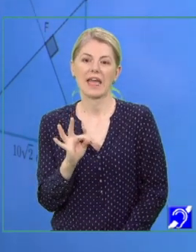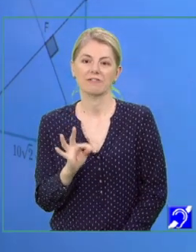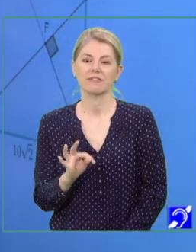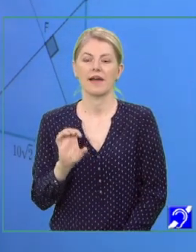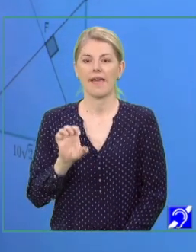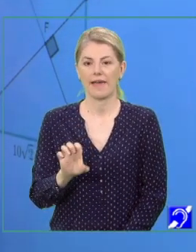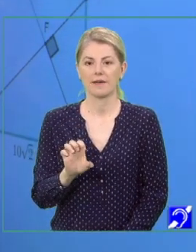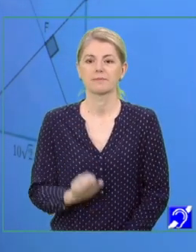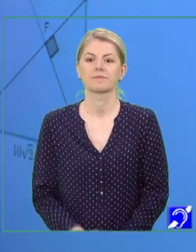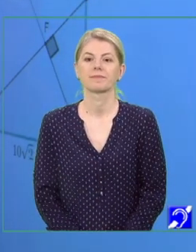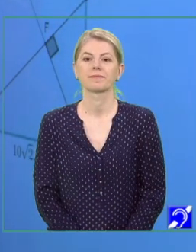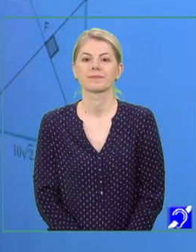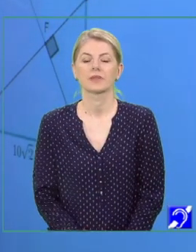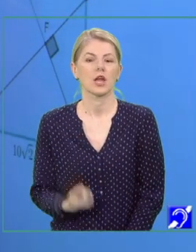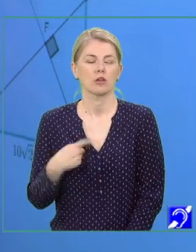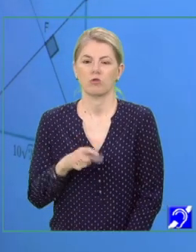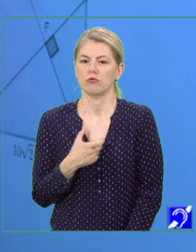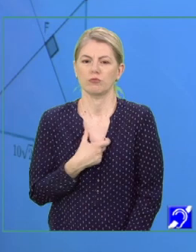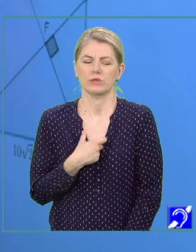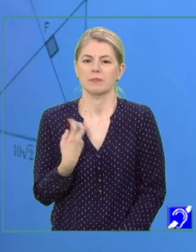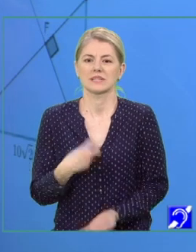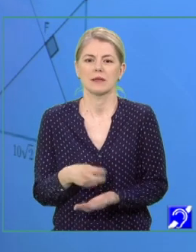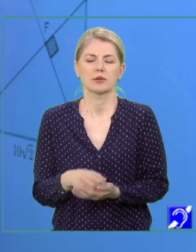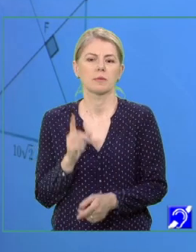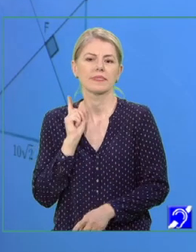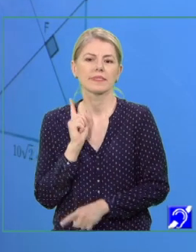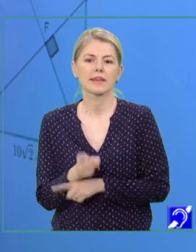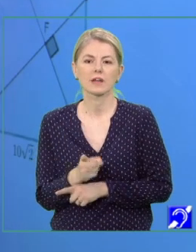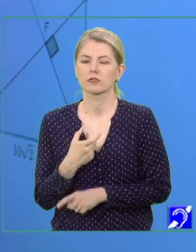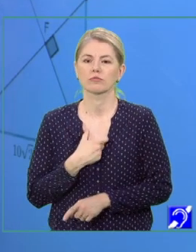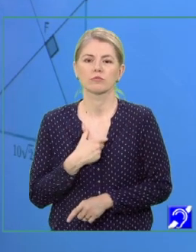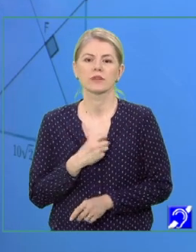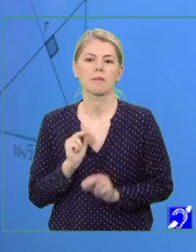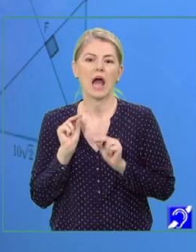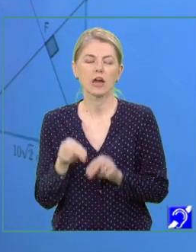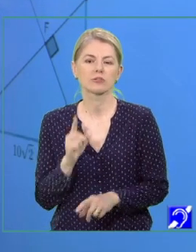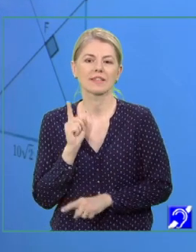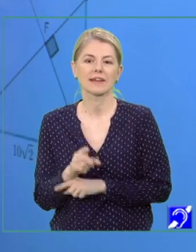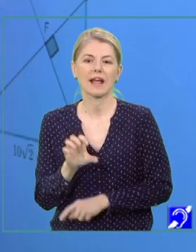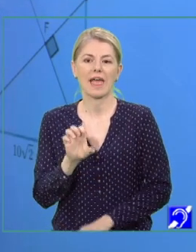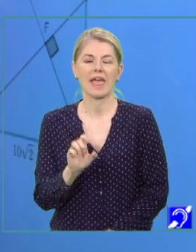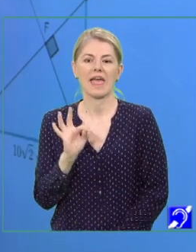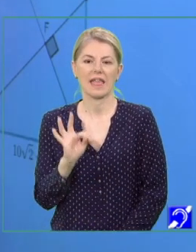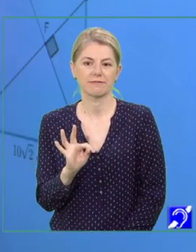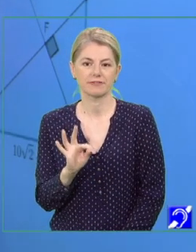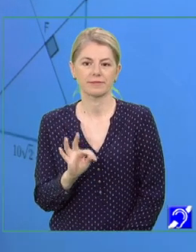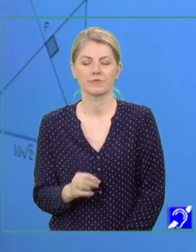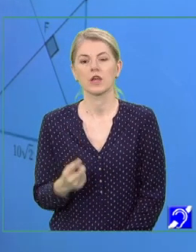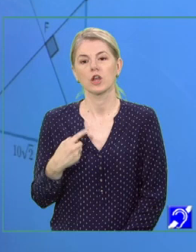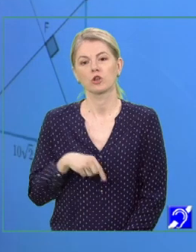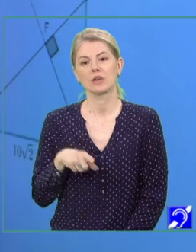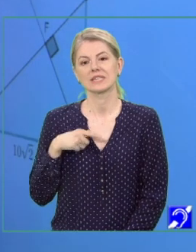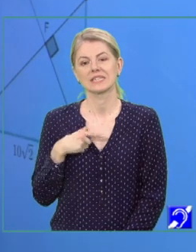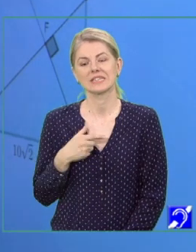FE. Noi nu putem să mergem direct, nu putem ajunge direct la EF. Deja suntem